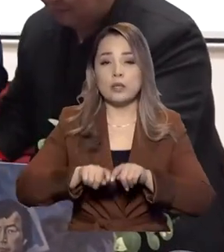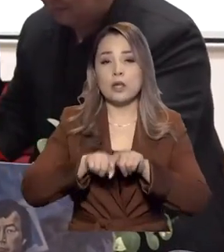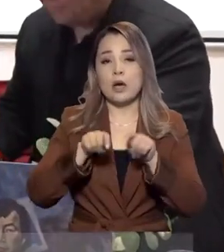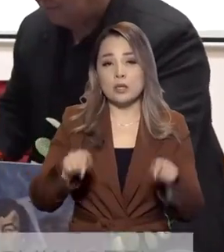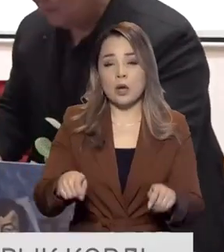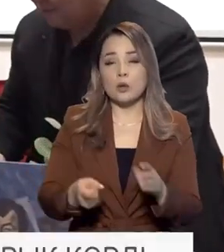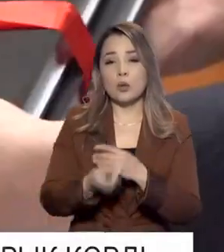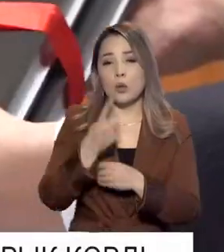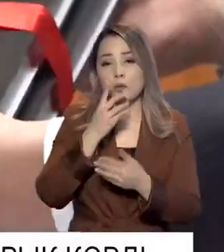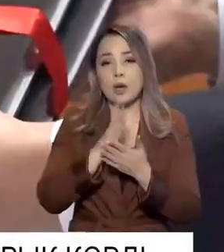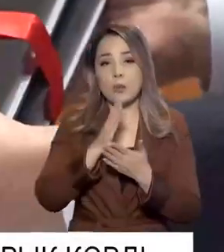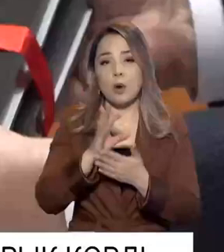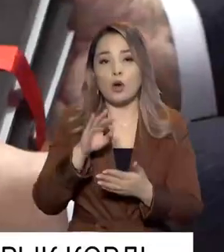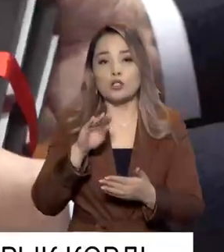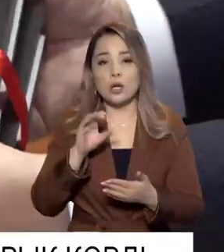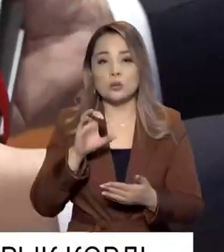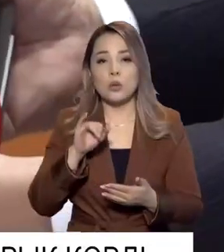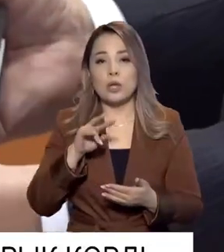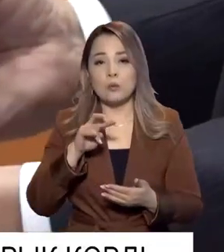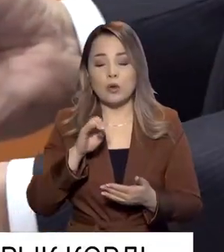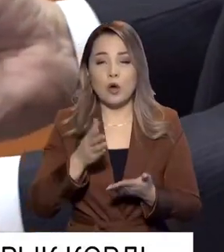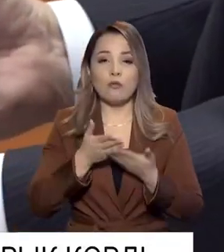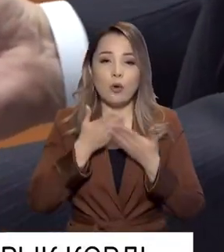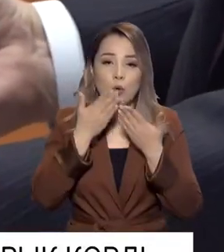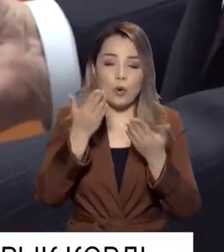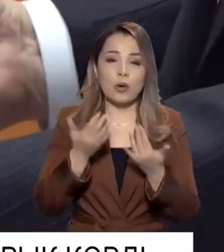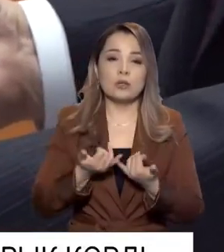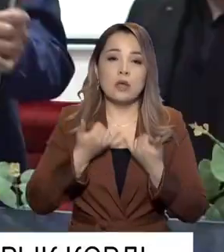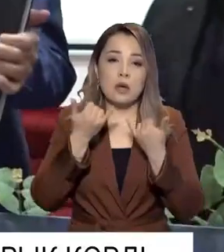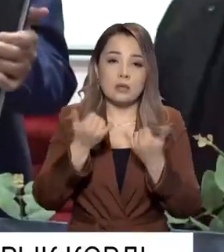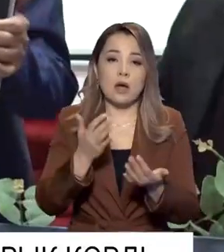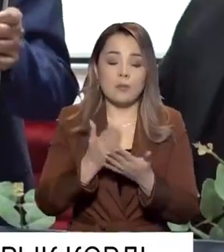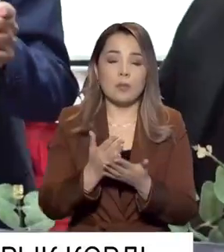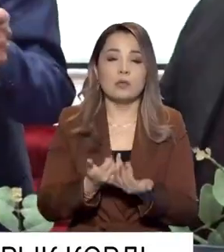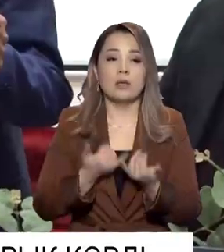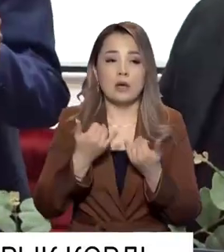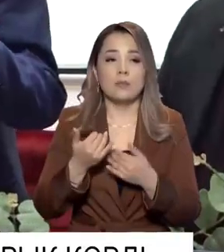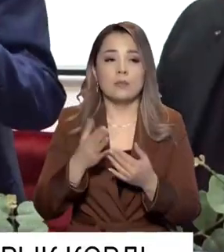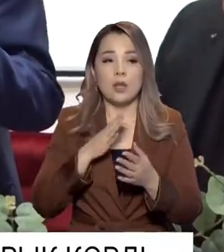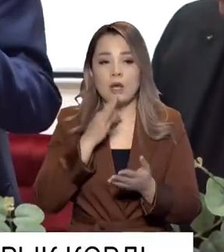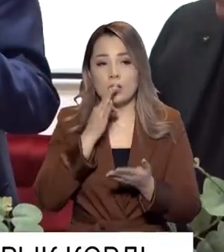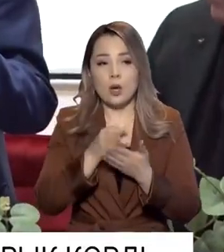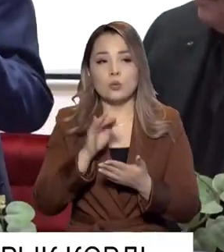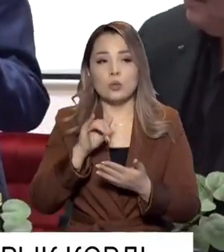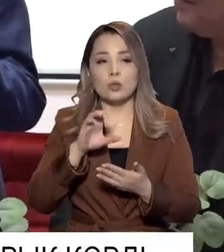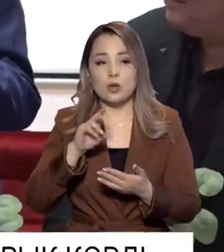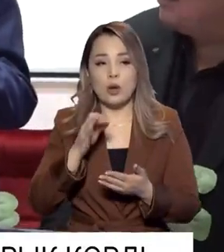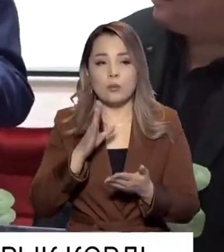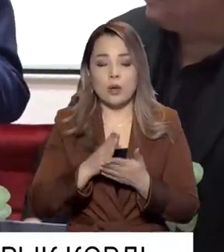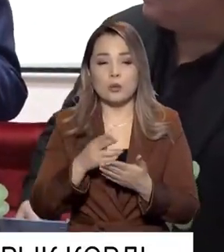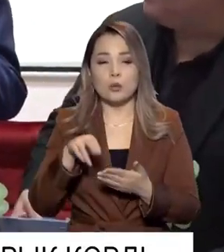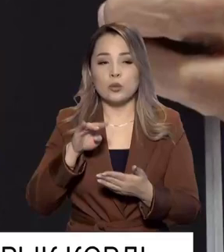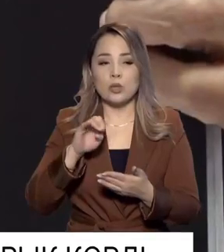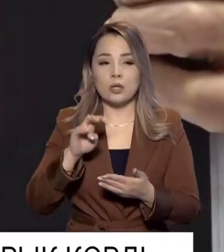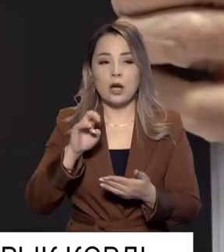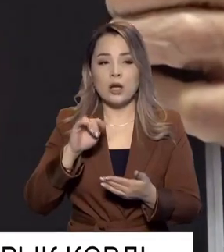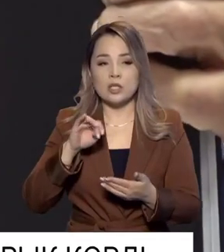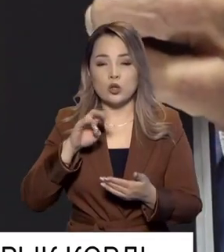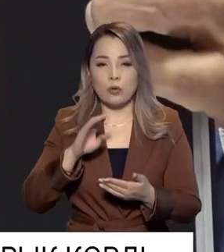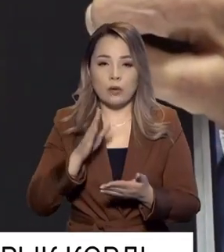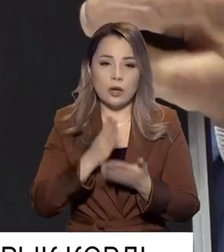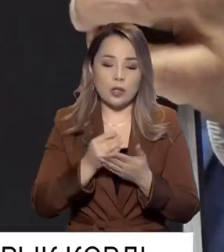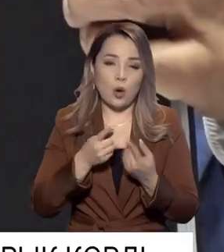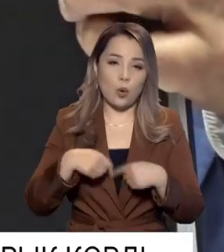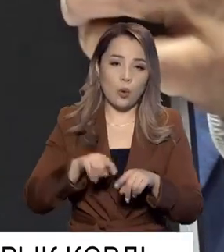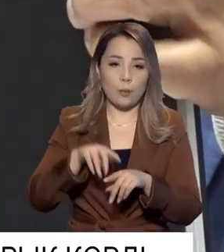көрген туынды Олжас Сүлейменовты оқи отырып деп аталады. Салтанатты шараға Түрксой ұйымының бас хатшысы Дүйсен Хасейінов, қоғам